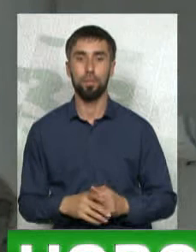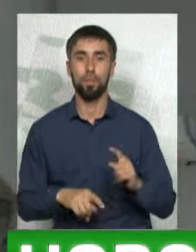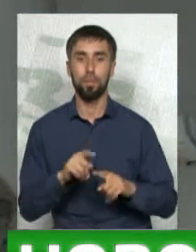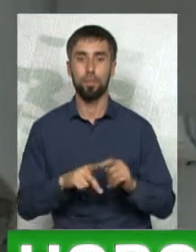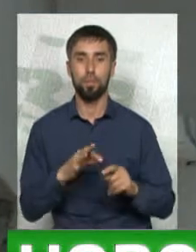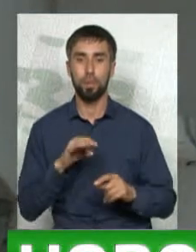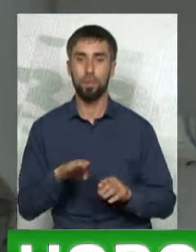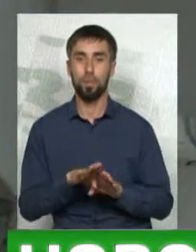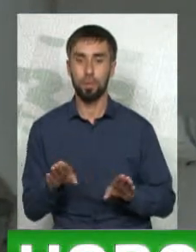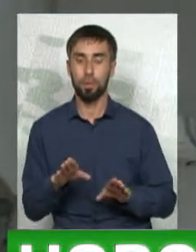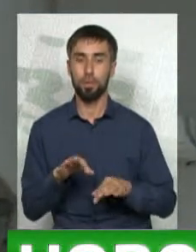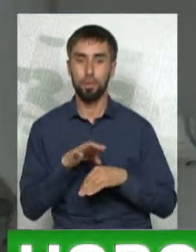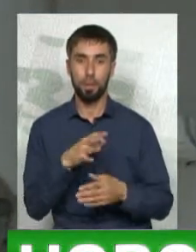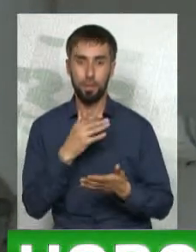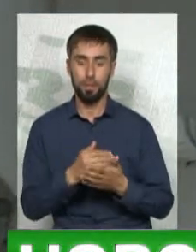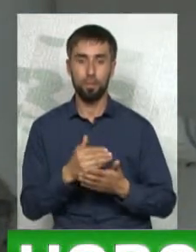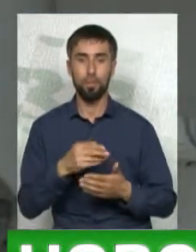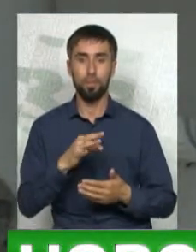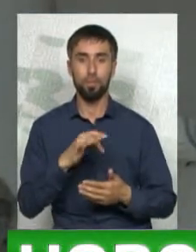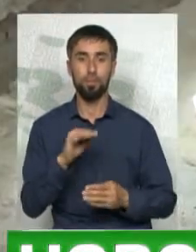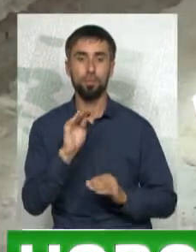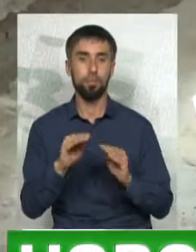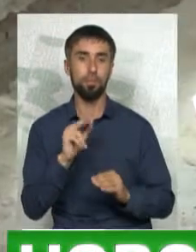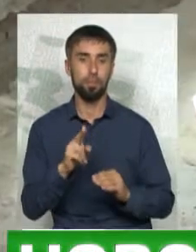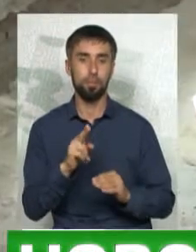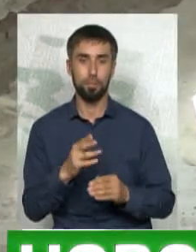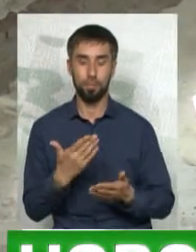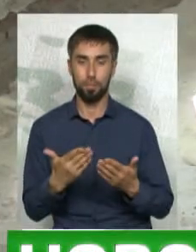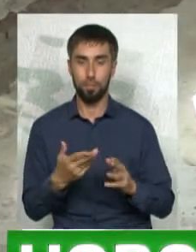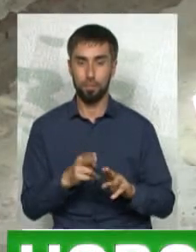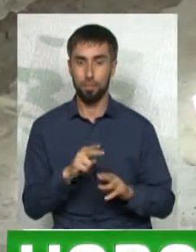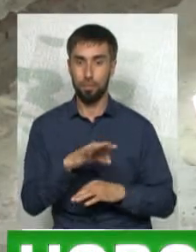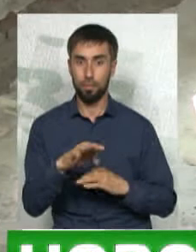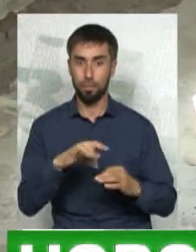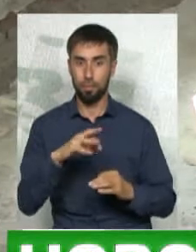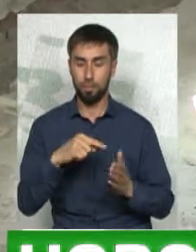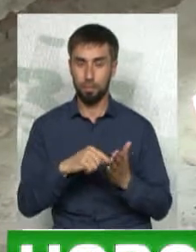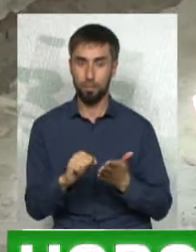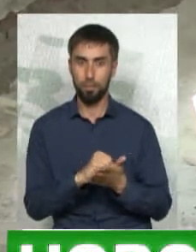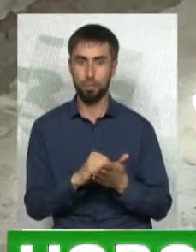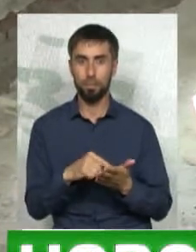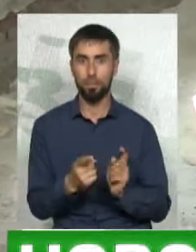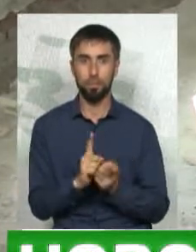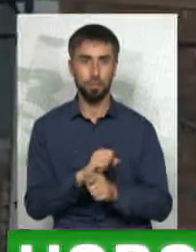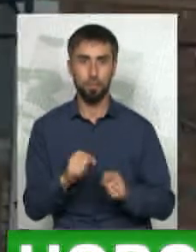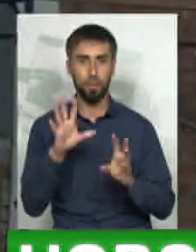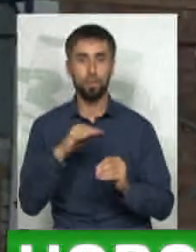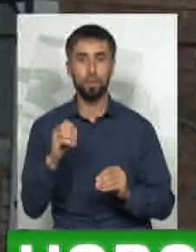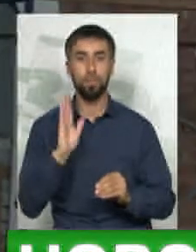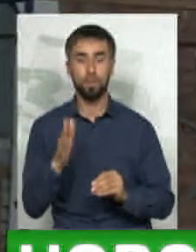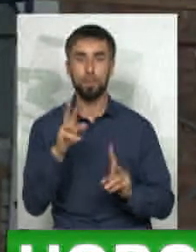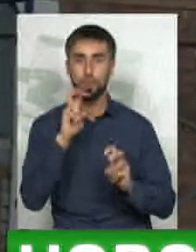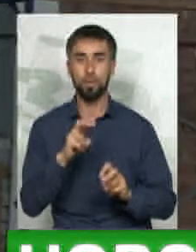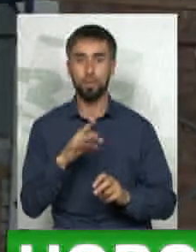Родительский комитет тоже вносит свои пожелания. Отбиваться от курса, а если точнее от проектно-сметной документации, нельзя. Все же будут